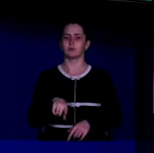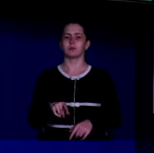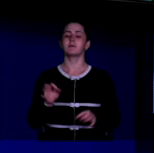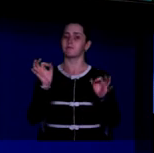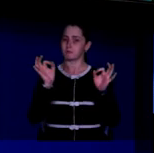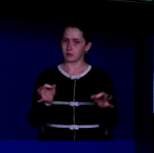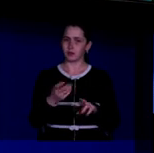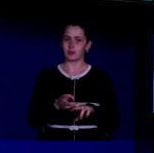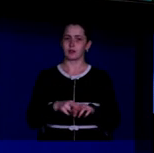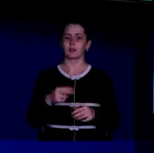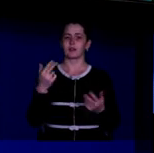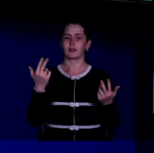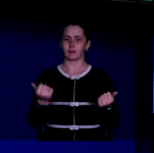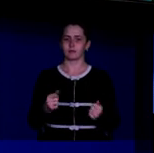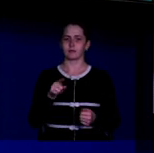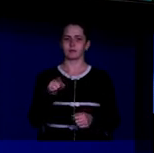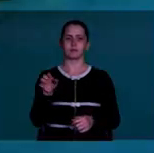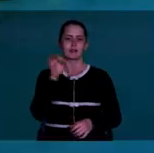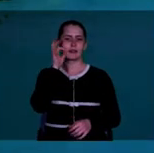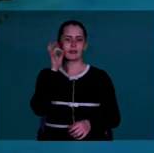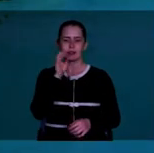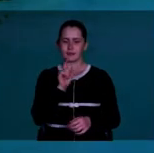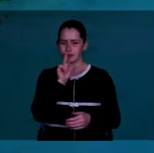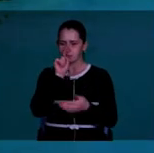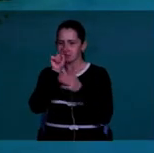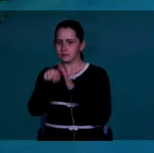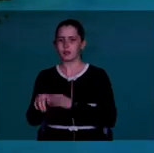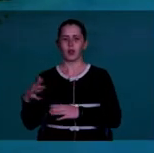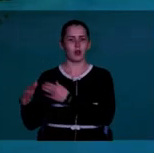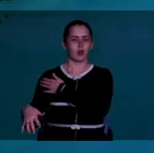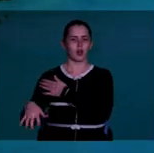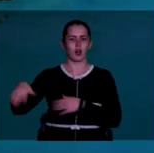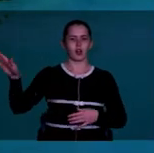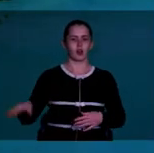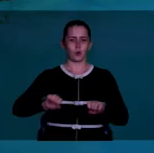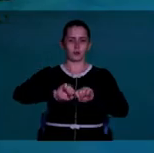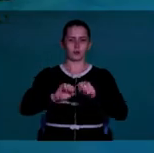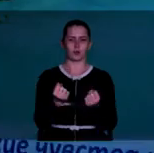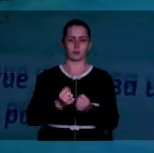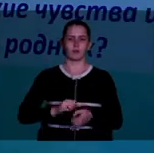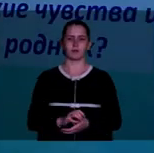Да, ребят, весной лиса подкралась к серой шейке и сломала крыло.